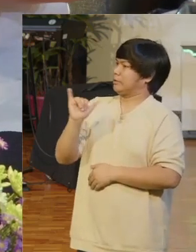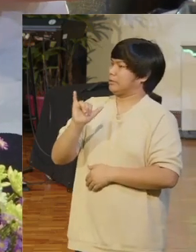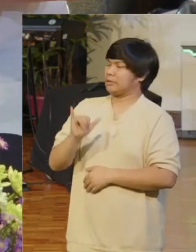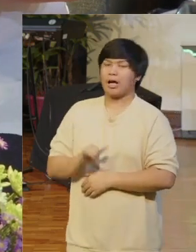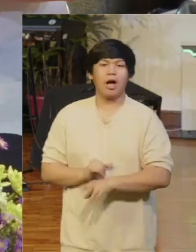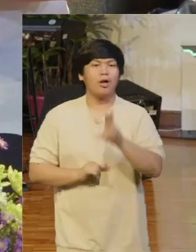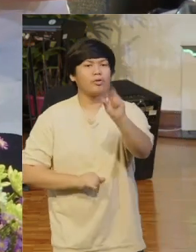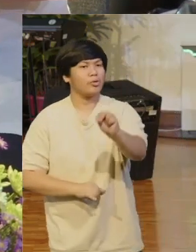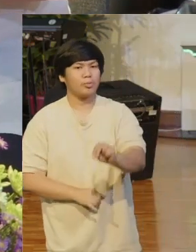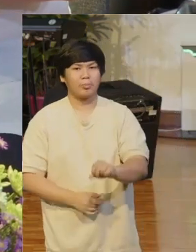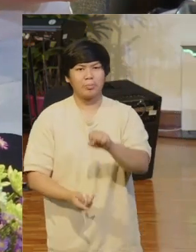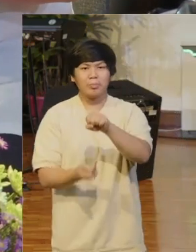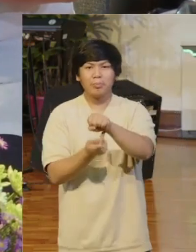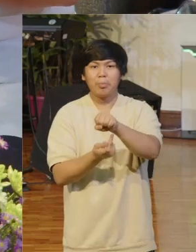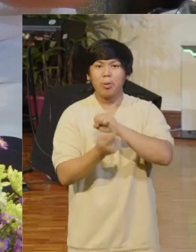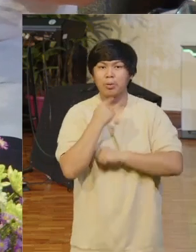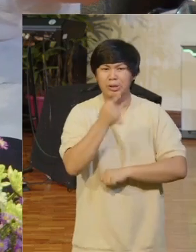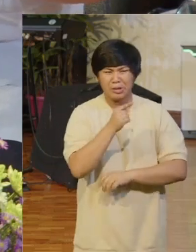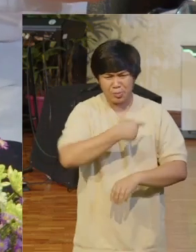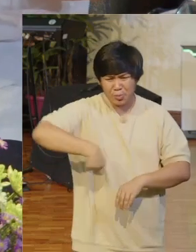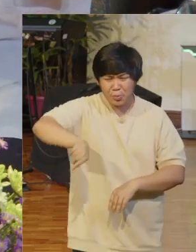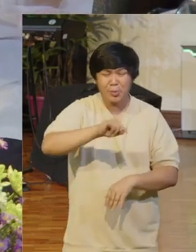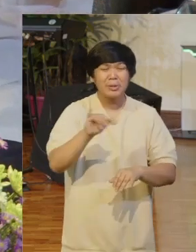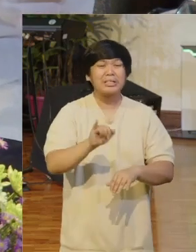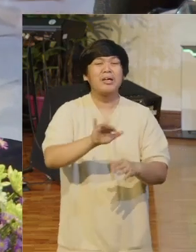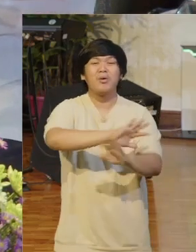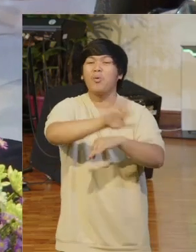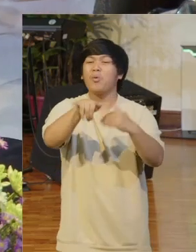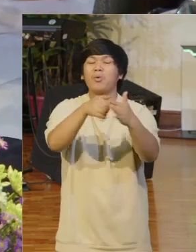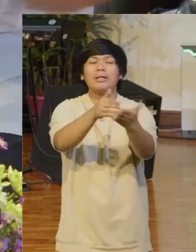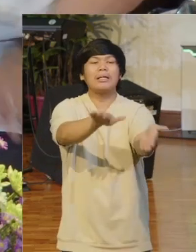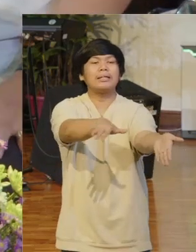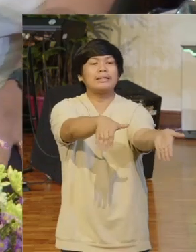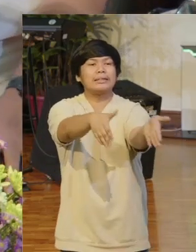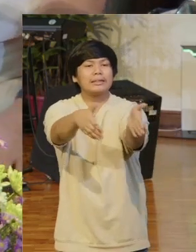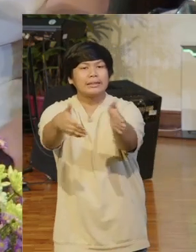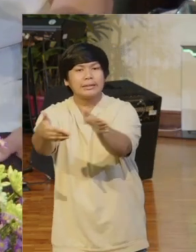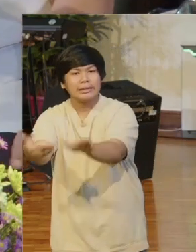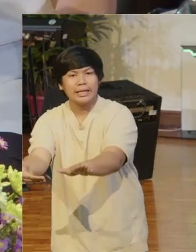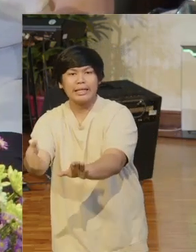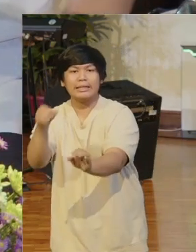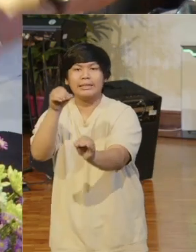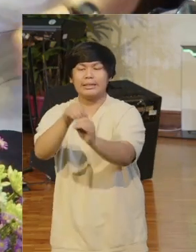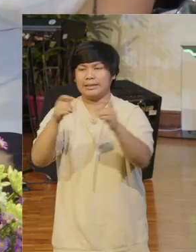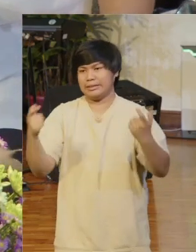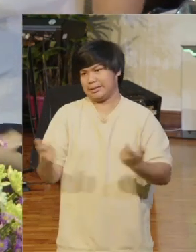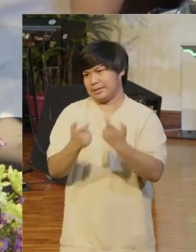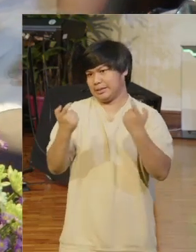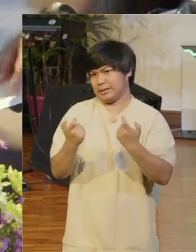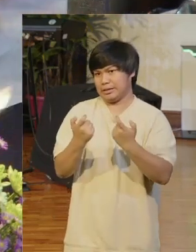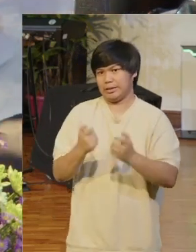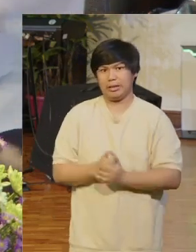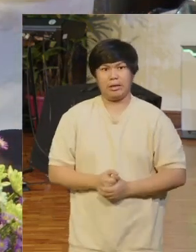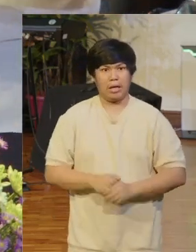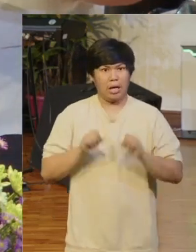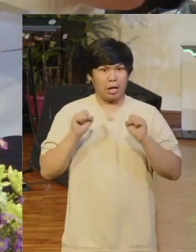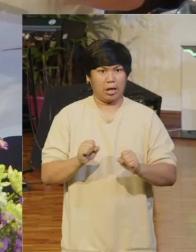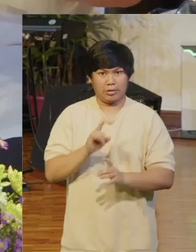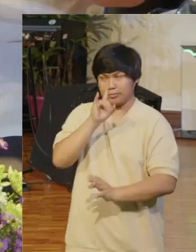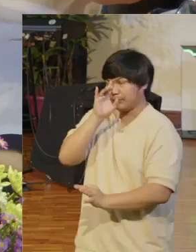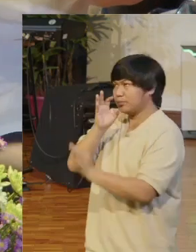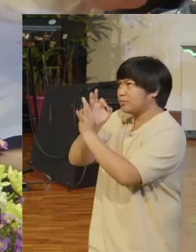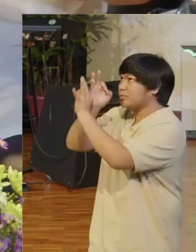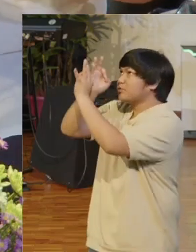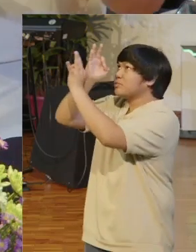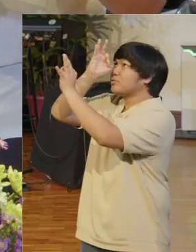dead in your trespasses and sins. Pwede po bang pumili, manampalataya, maging mabuti,